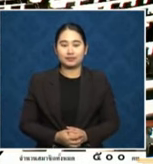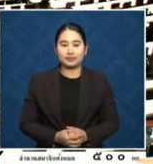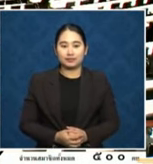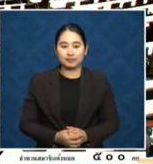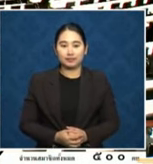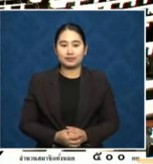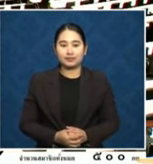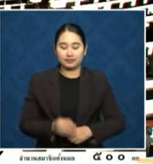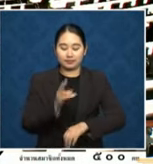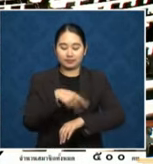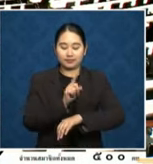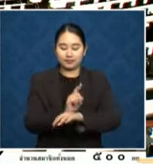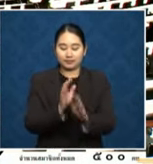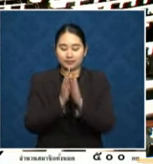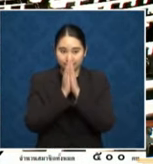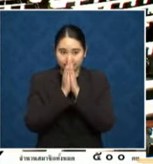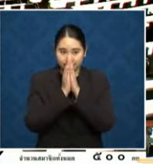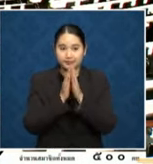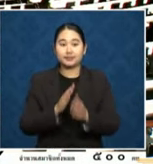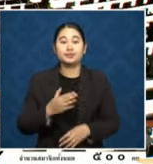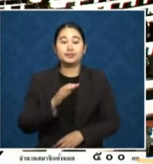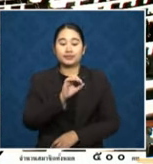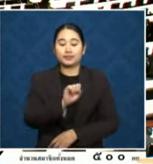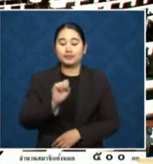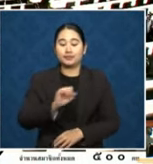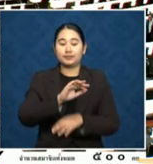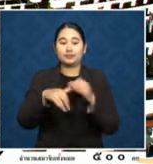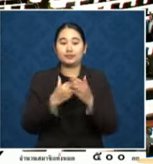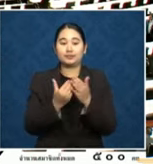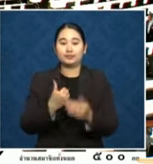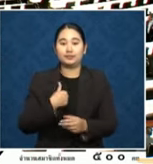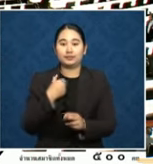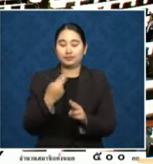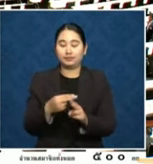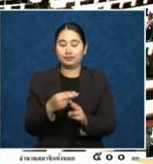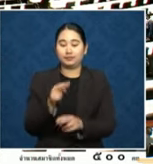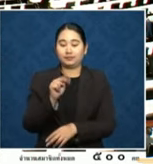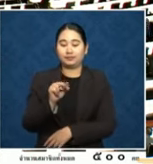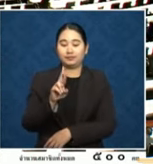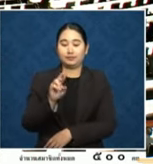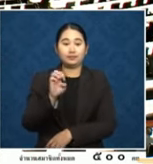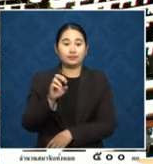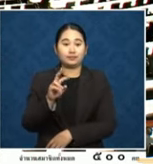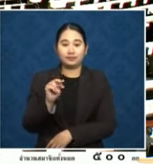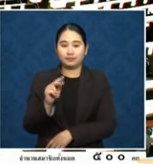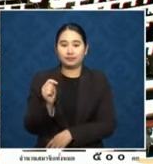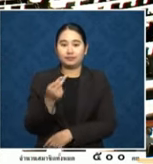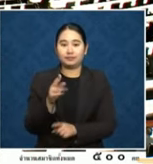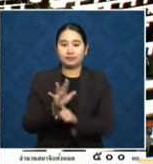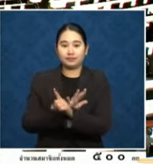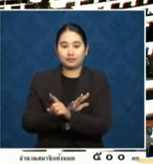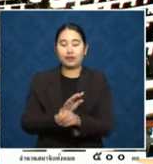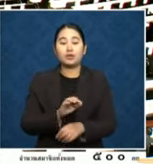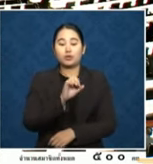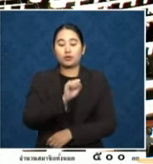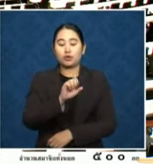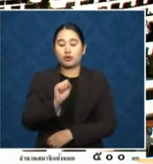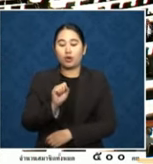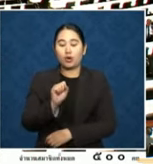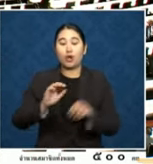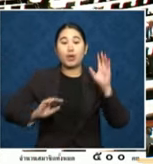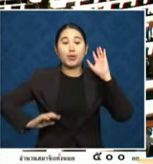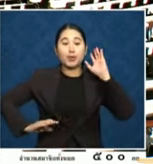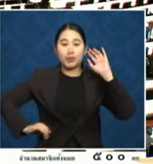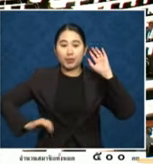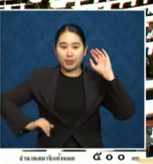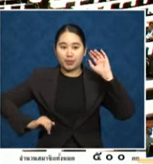ครับเรียนท่านประธานสภาผู้แทนราษฎรที่เคารพกับผมนายณรินทร์คลังผาสมาชิกสภาผู้แทนราษฎรจังหวัดลพบุรีเขต